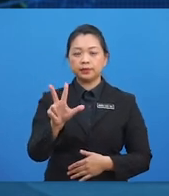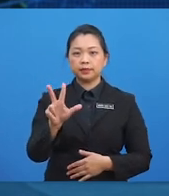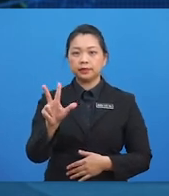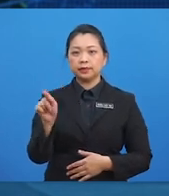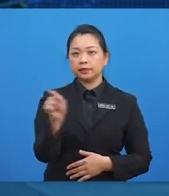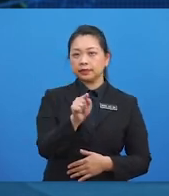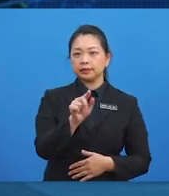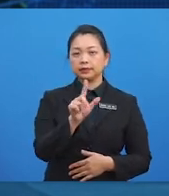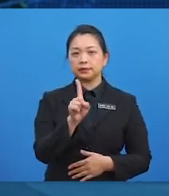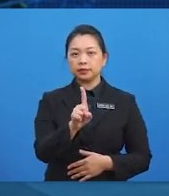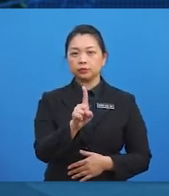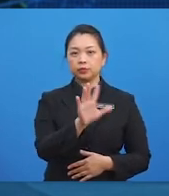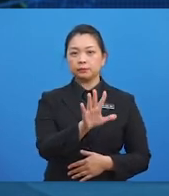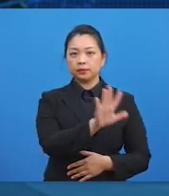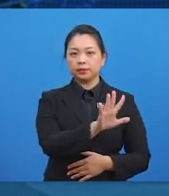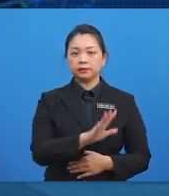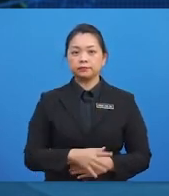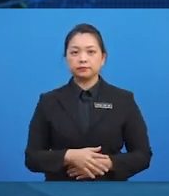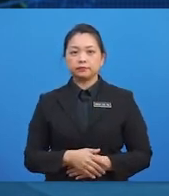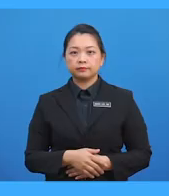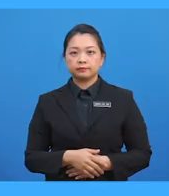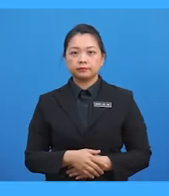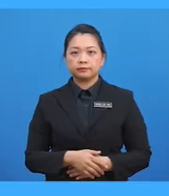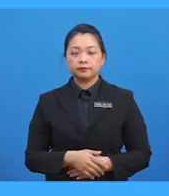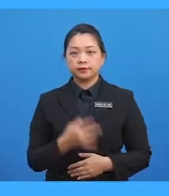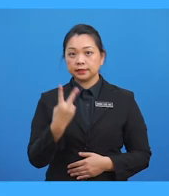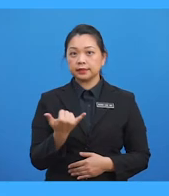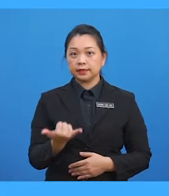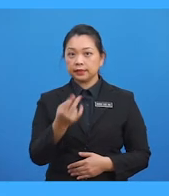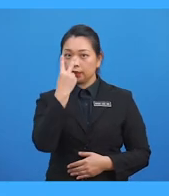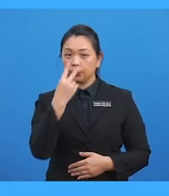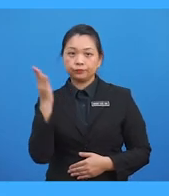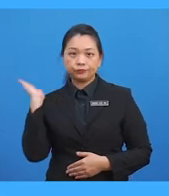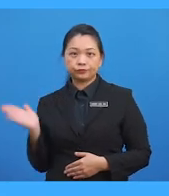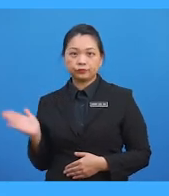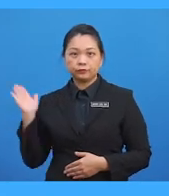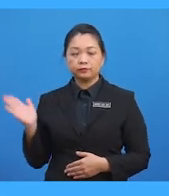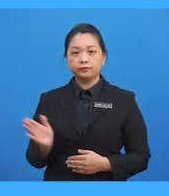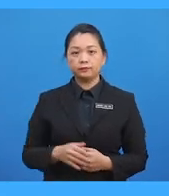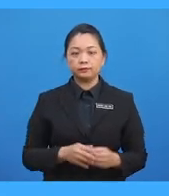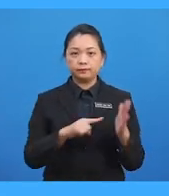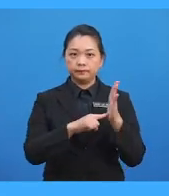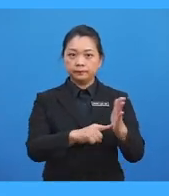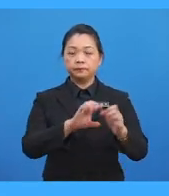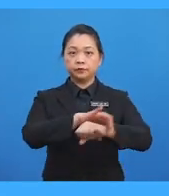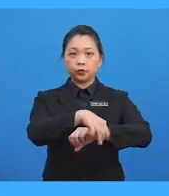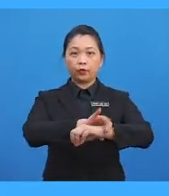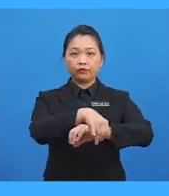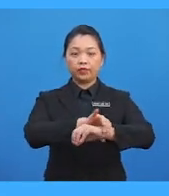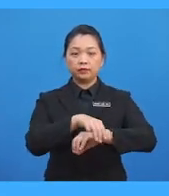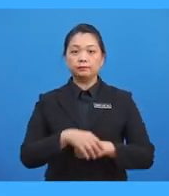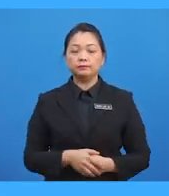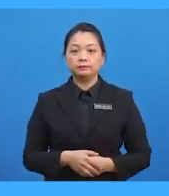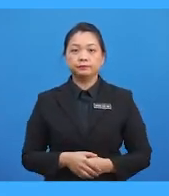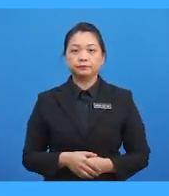hingga 155. Seterusnya, mari kita lihat dengan lebih jelas petunjuk geografi dalam harta industri